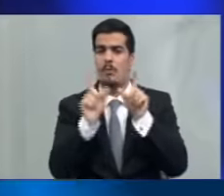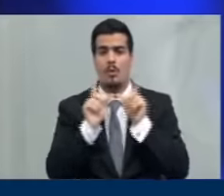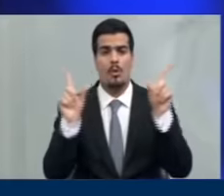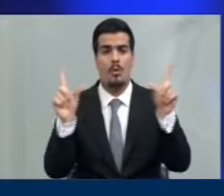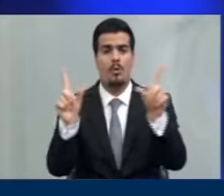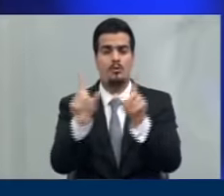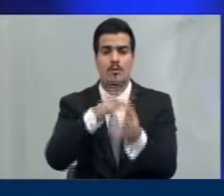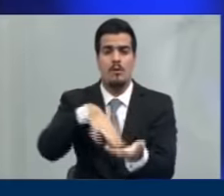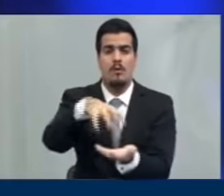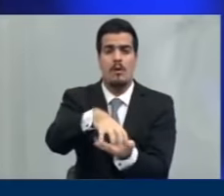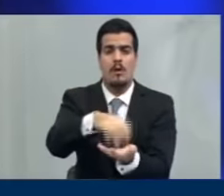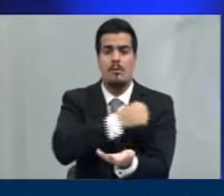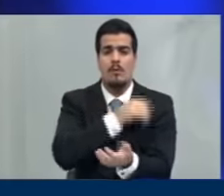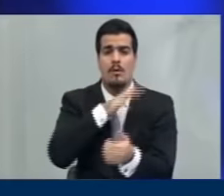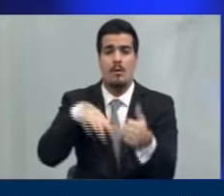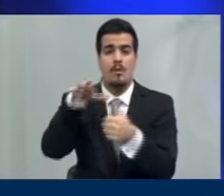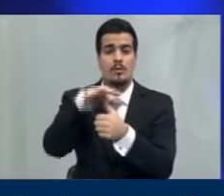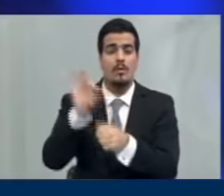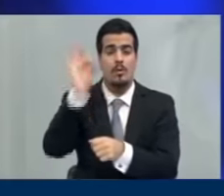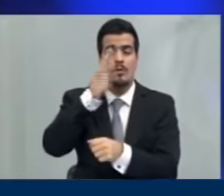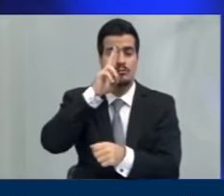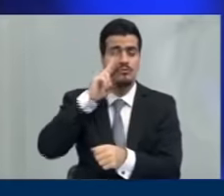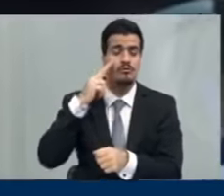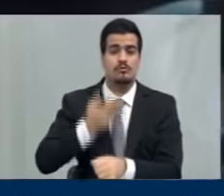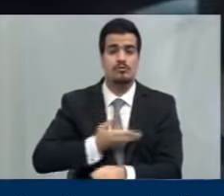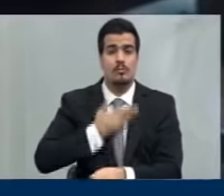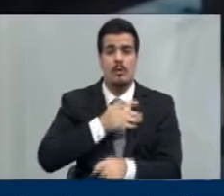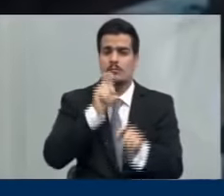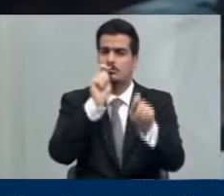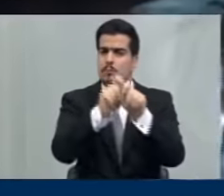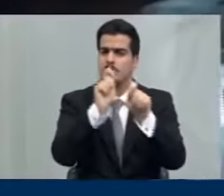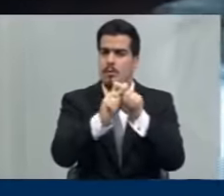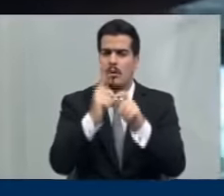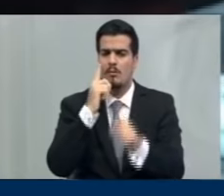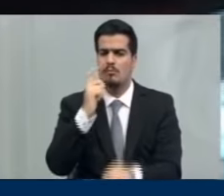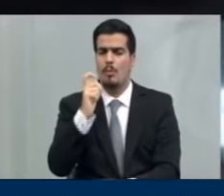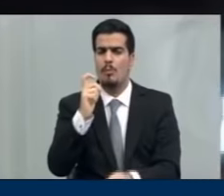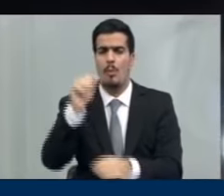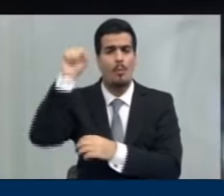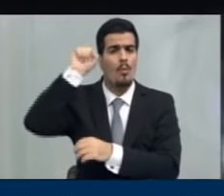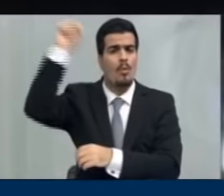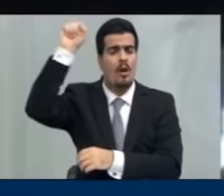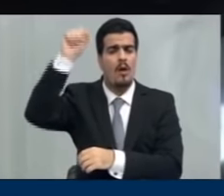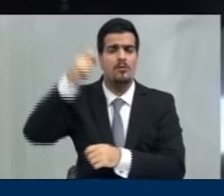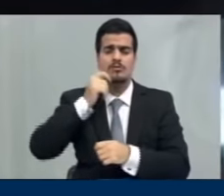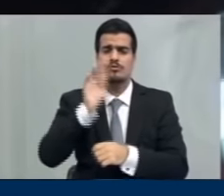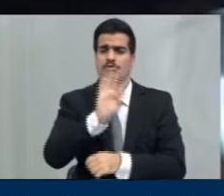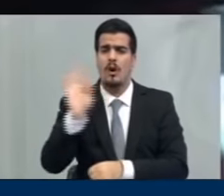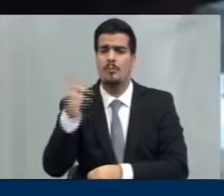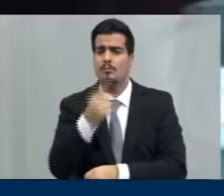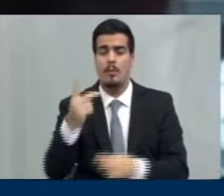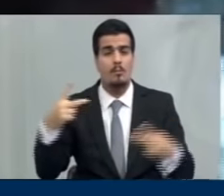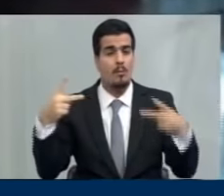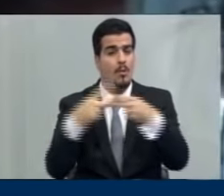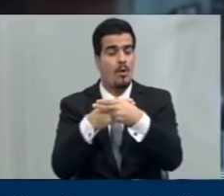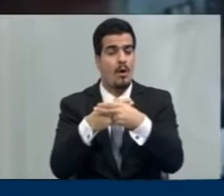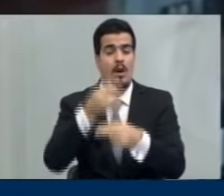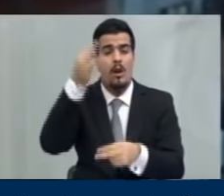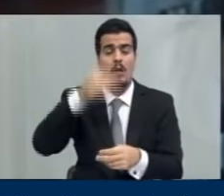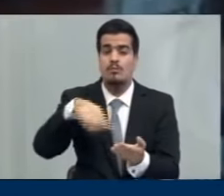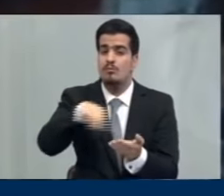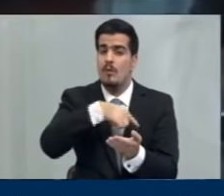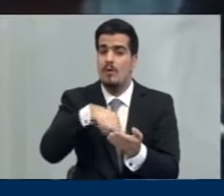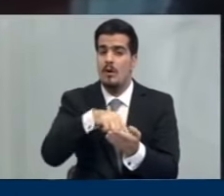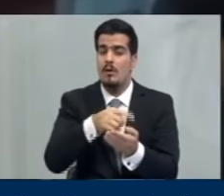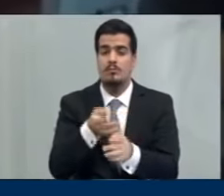العليا في وزارة الداخلية بإقليم كردستان، حذرت منظمي التظاهرات التي وصفتها بغير المجازة والتي